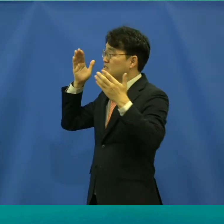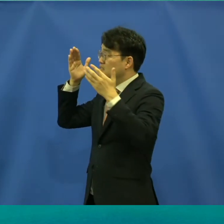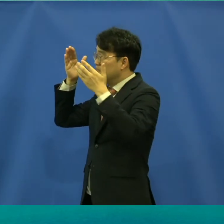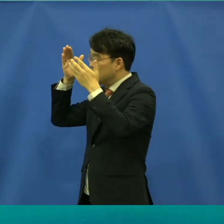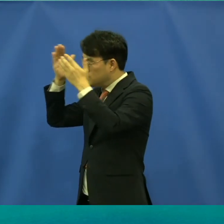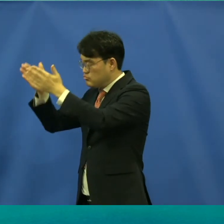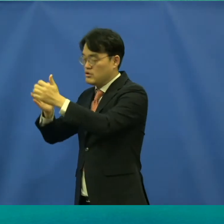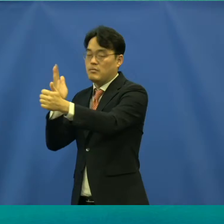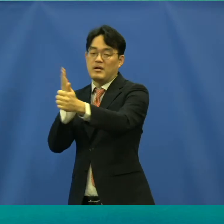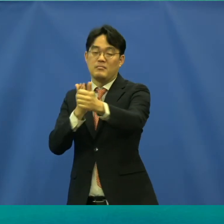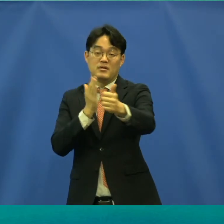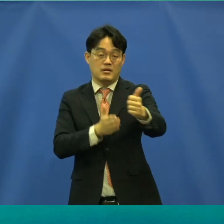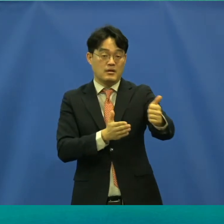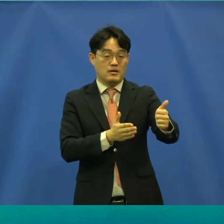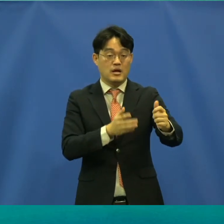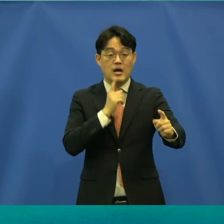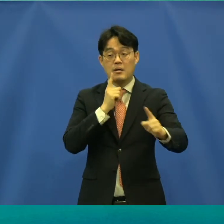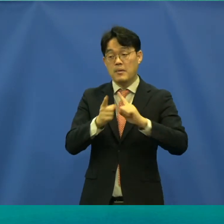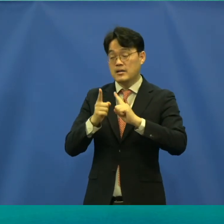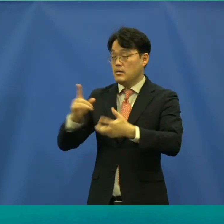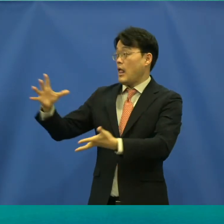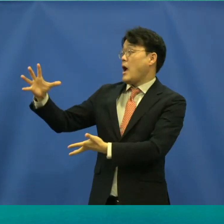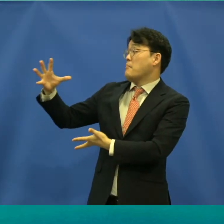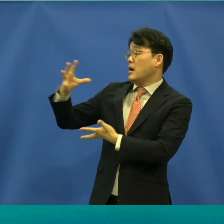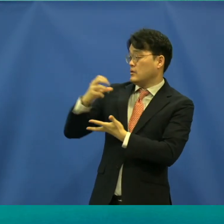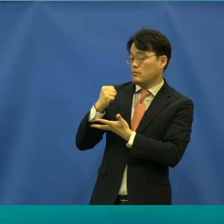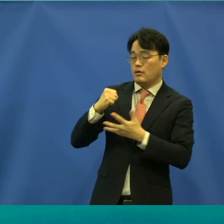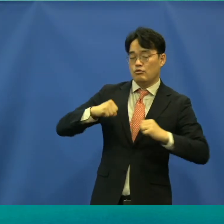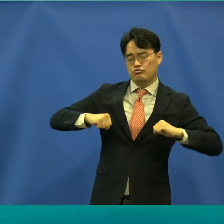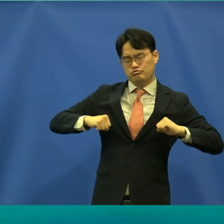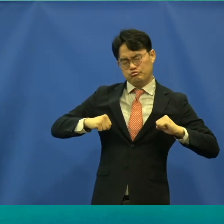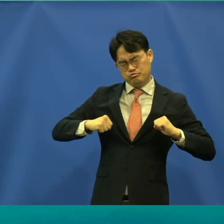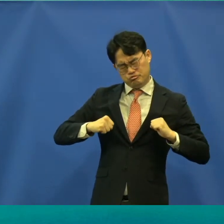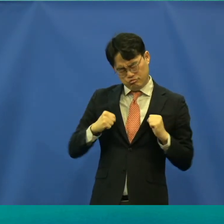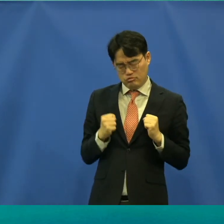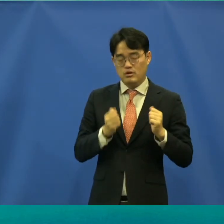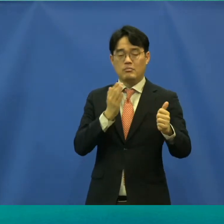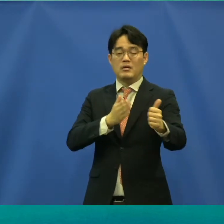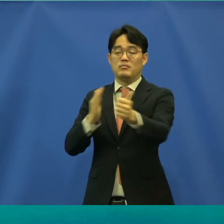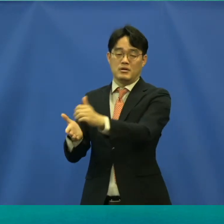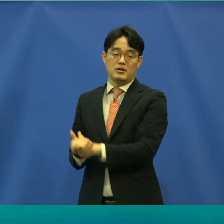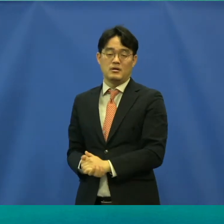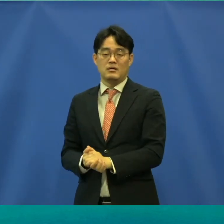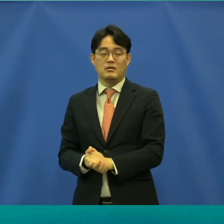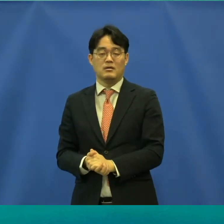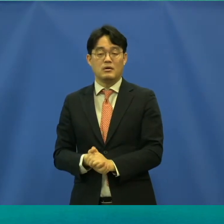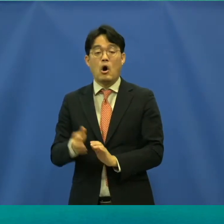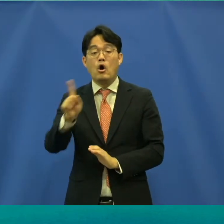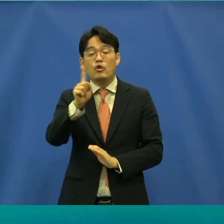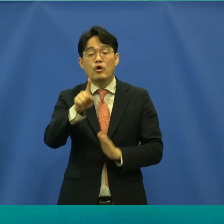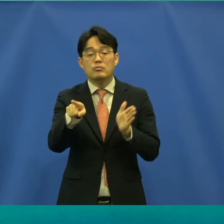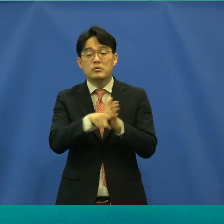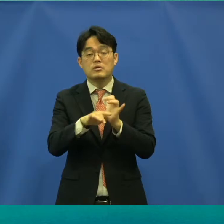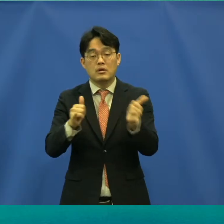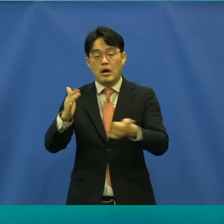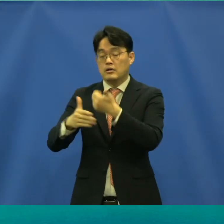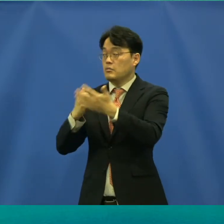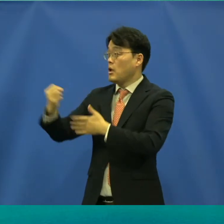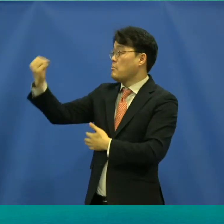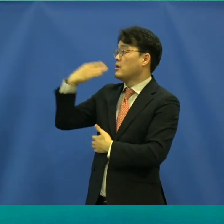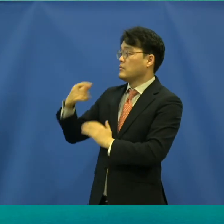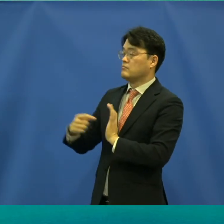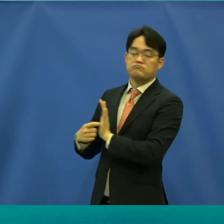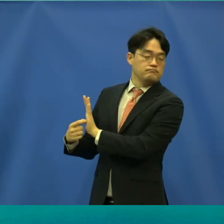말씀을 듣고 순종할 수도 있고 불순종할 수도 있습니다. 하나님의 말씀을 듣고도 거부할 수 있습니다. 그러나 하나님의